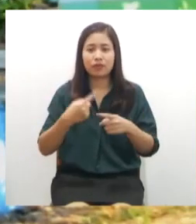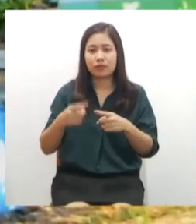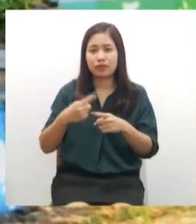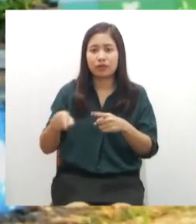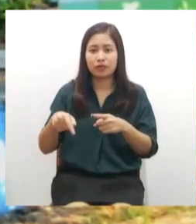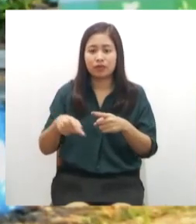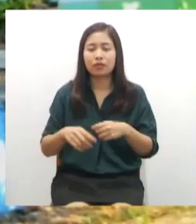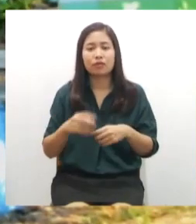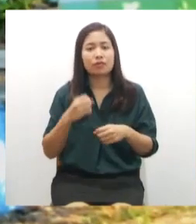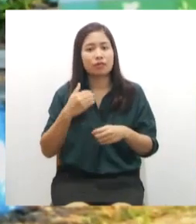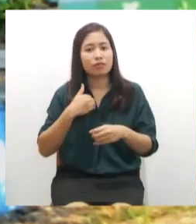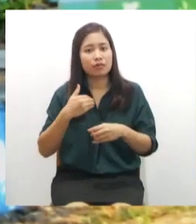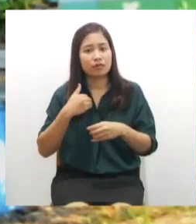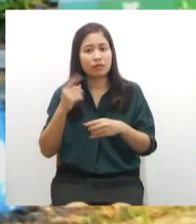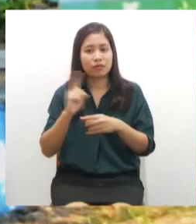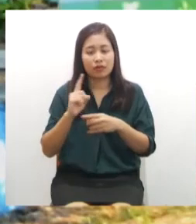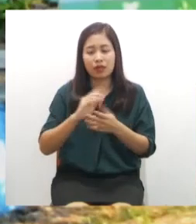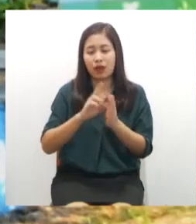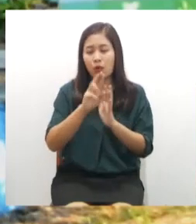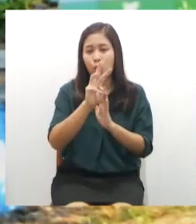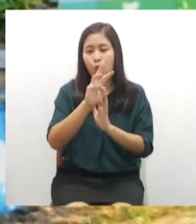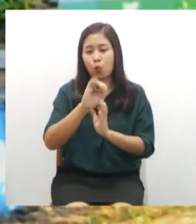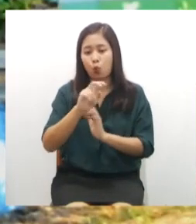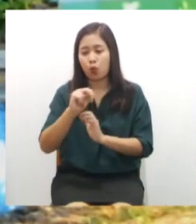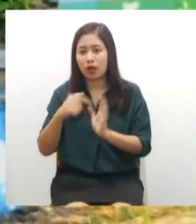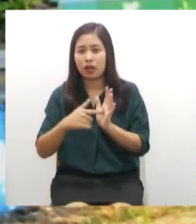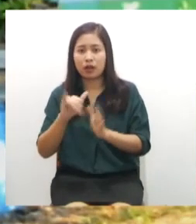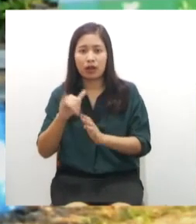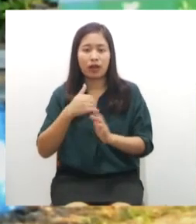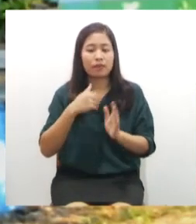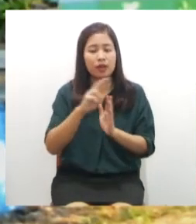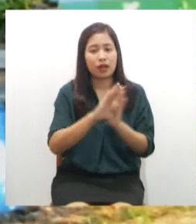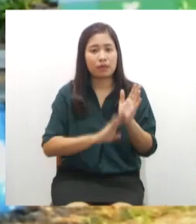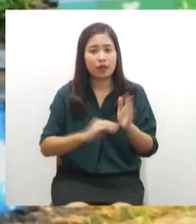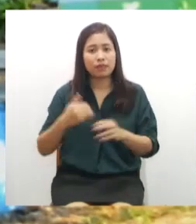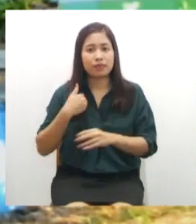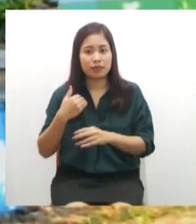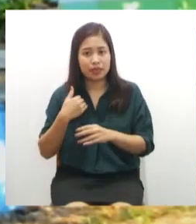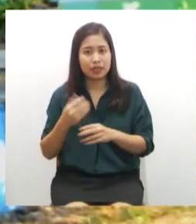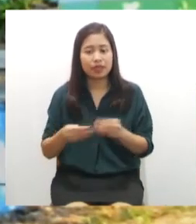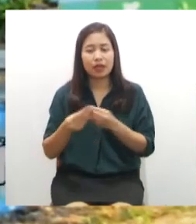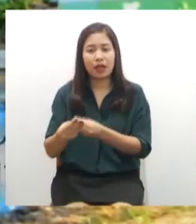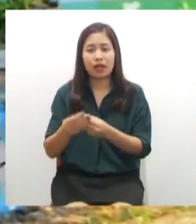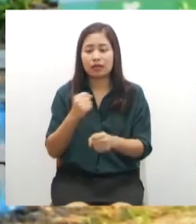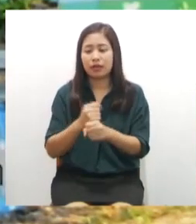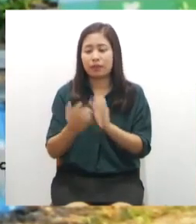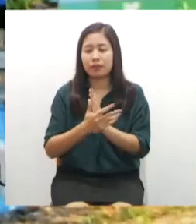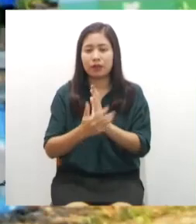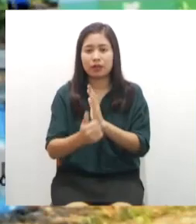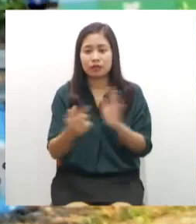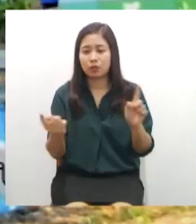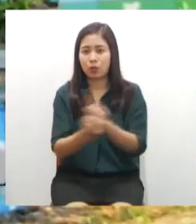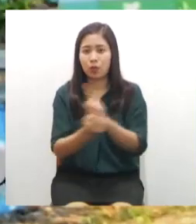ผิดชอบมีระเบียบวินัยและบำเพ็ญประโยชน์และช่วยสร้างสรรค์สังคมให้เกิดความสามั